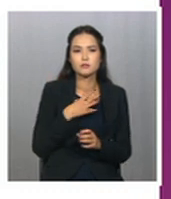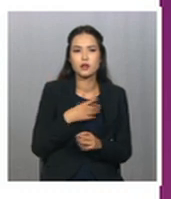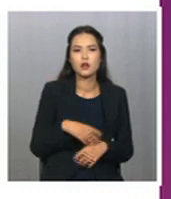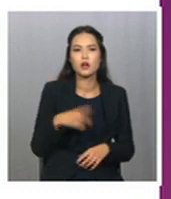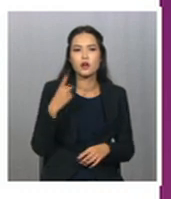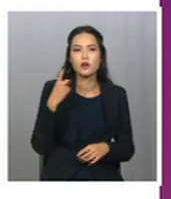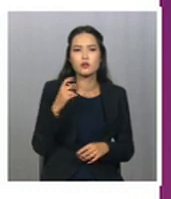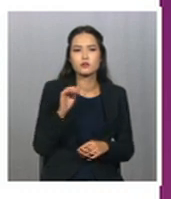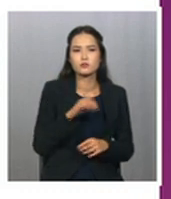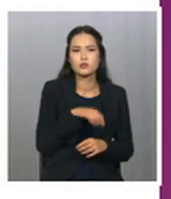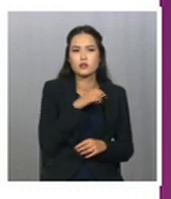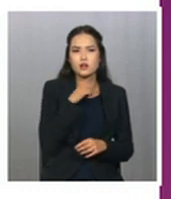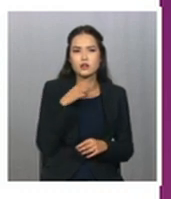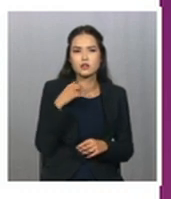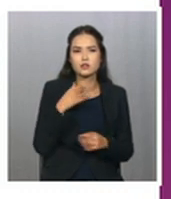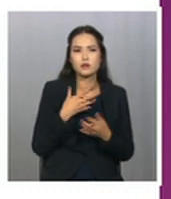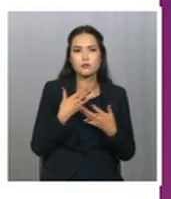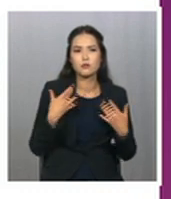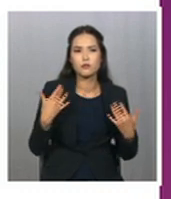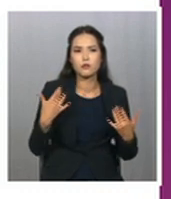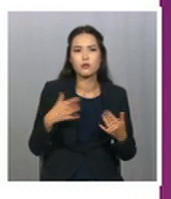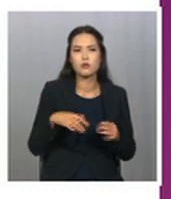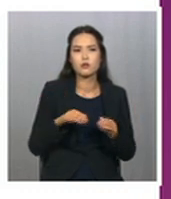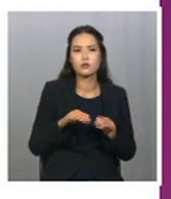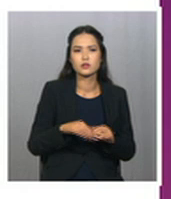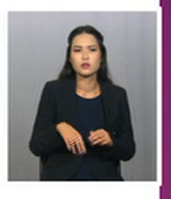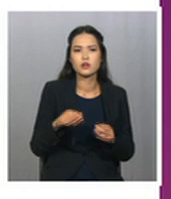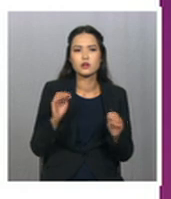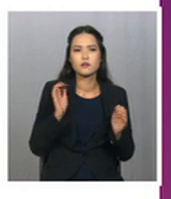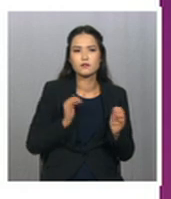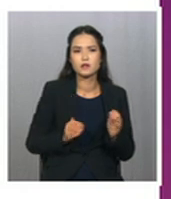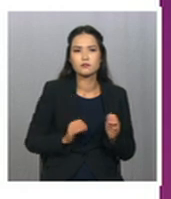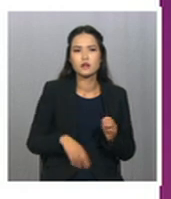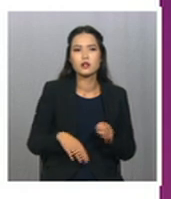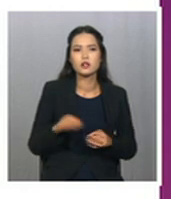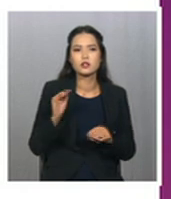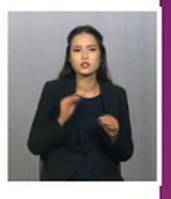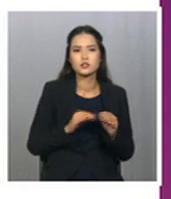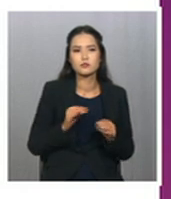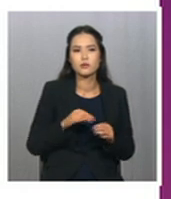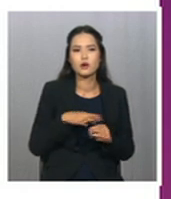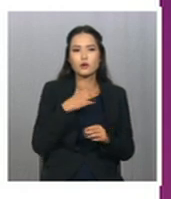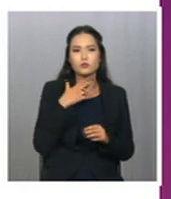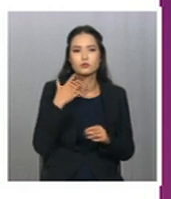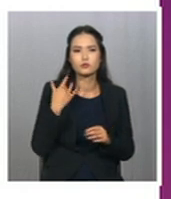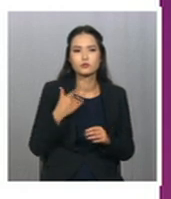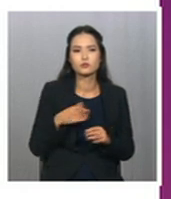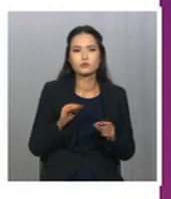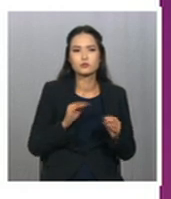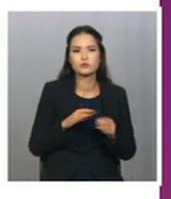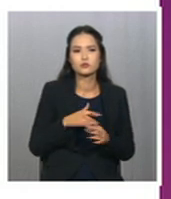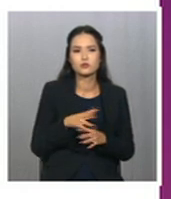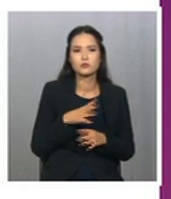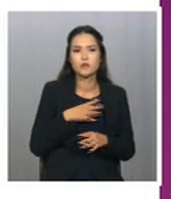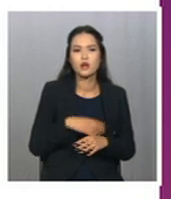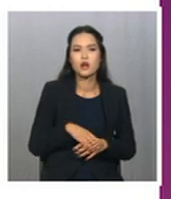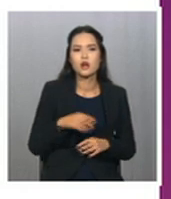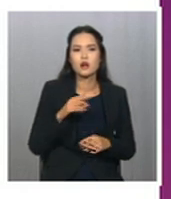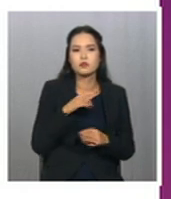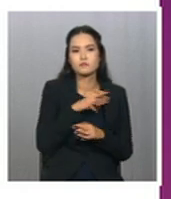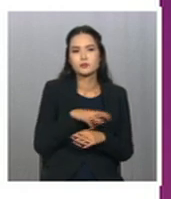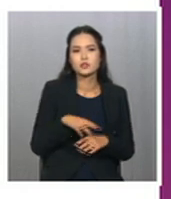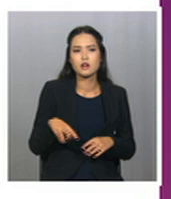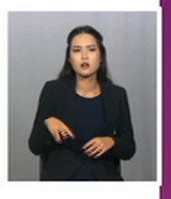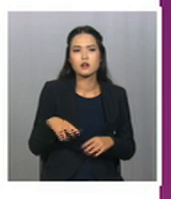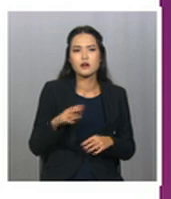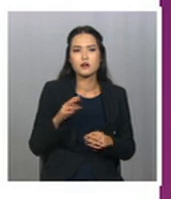астам өнеркәсіп және сауда фирмалар, 20-ға жуық темір жол компаниялары күйрейді. Мыңдаған банктер мен фермерлік